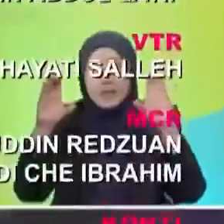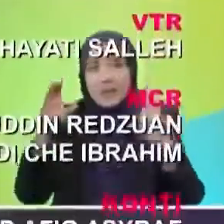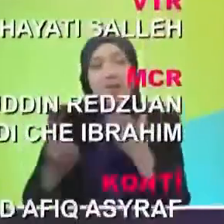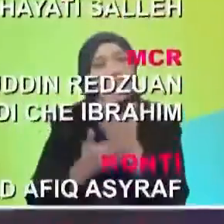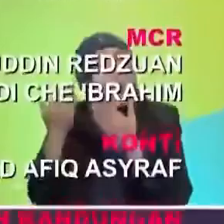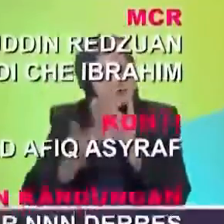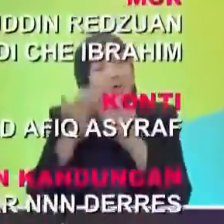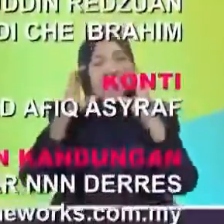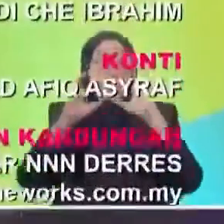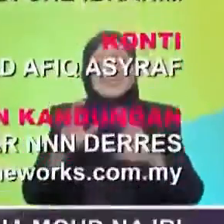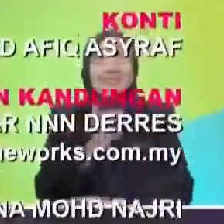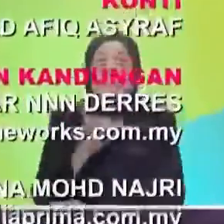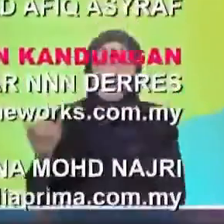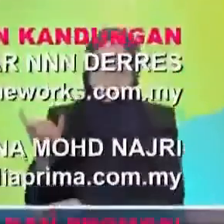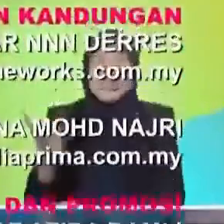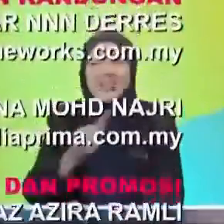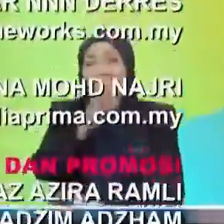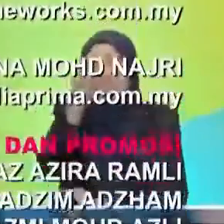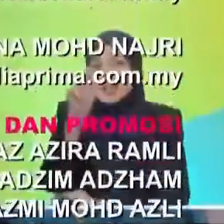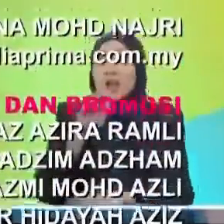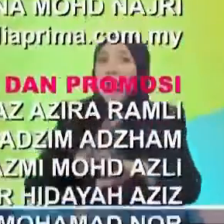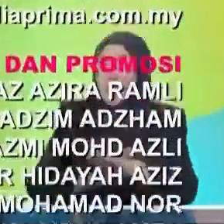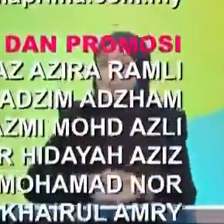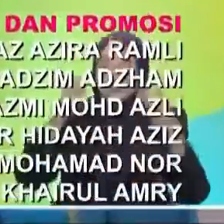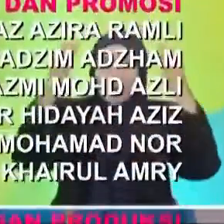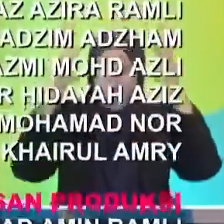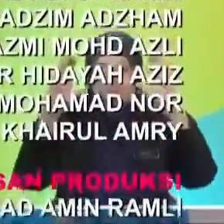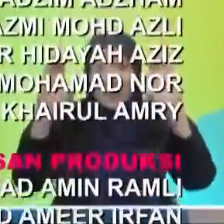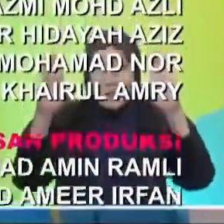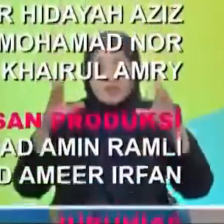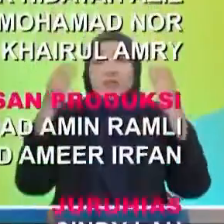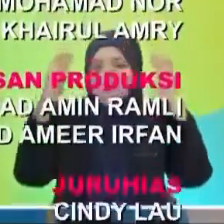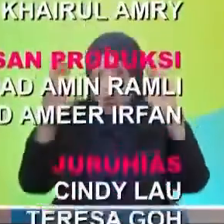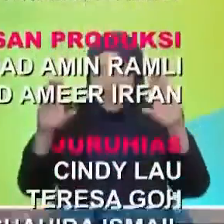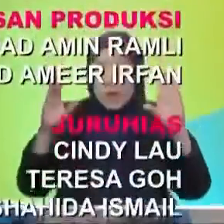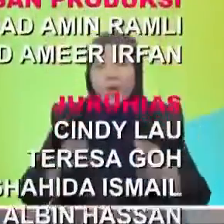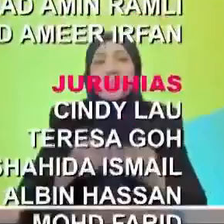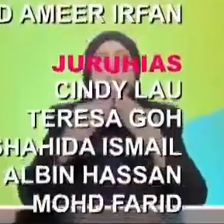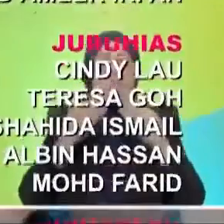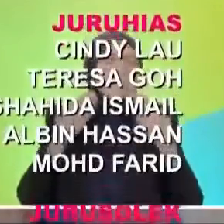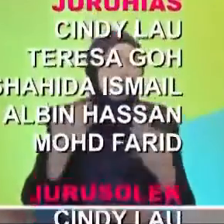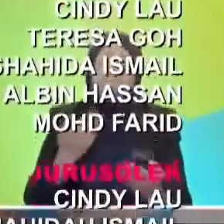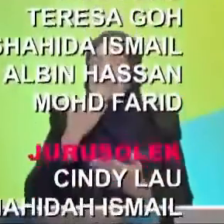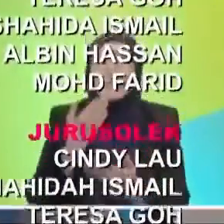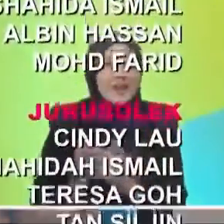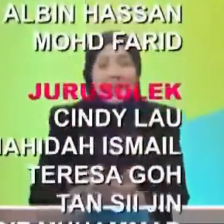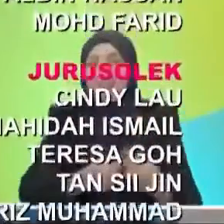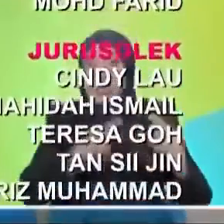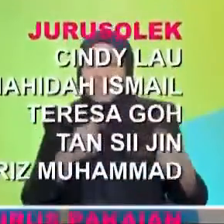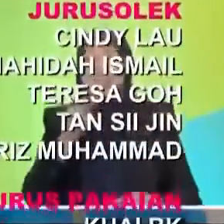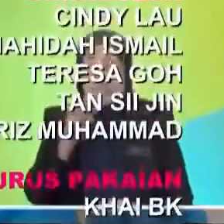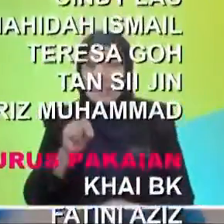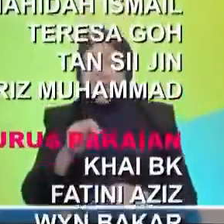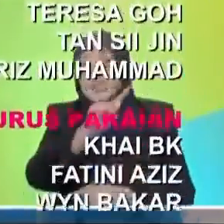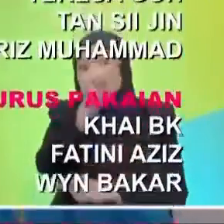mudah caranya. Tanya pada cikgu, cikgu baik hati, nanti